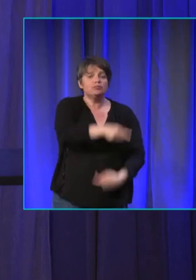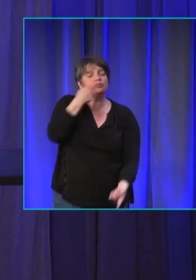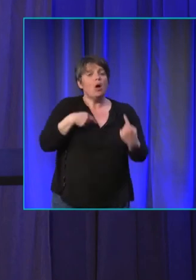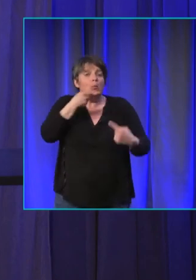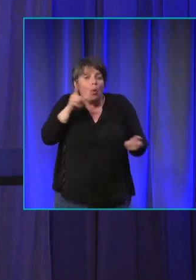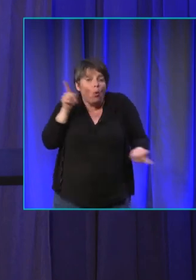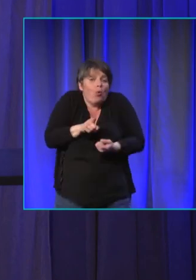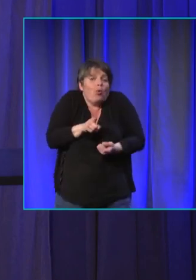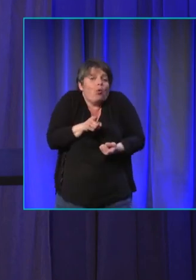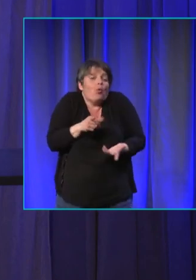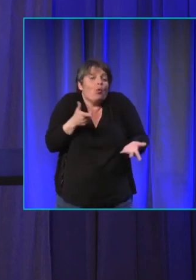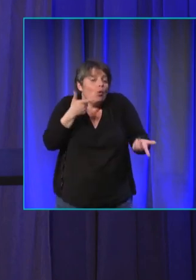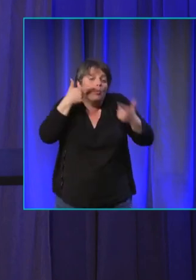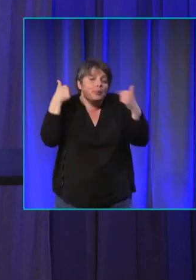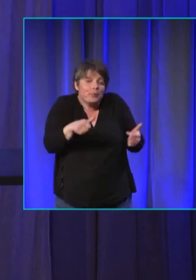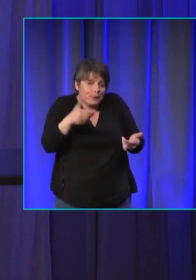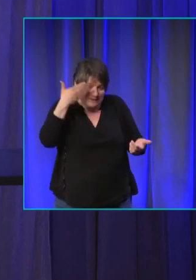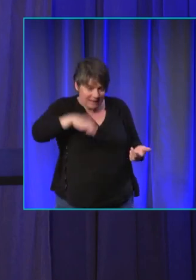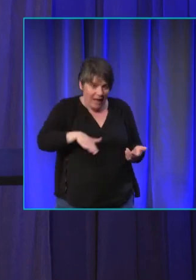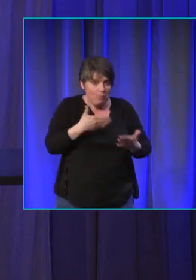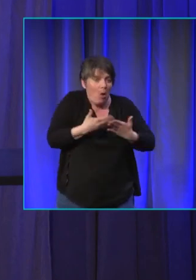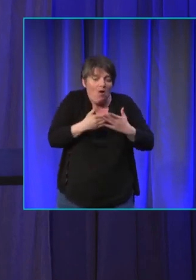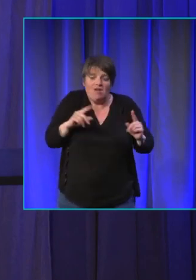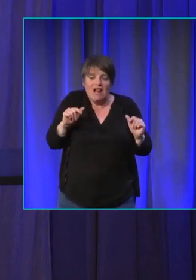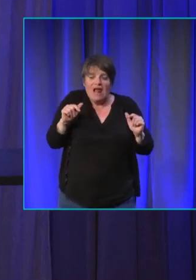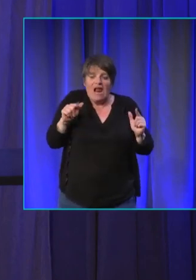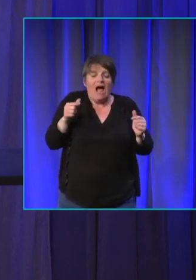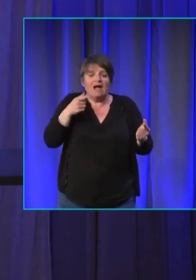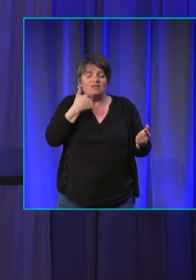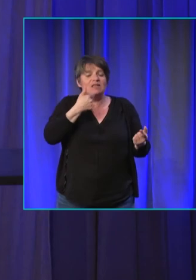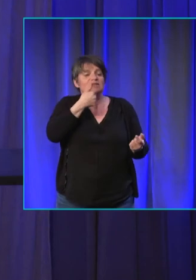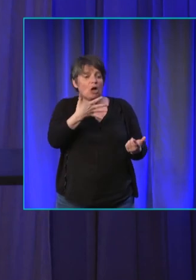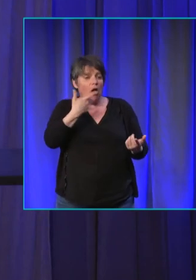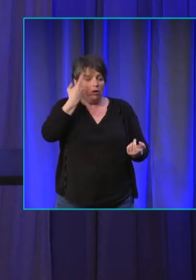ça a été bien démontré. Maintenant, au niveau,